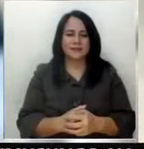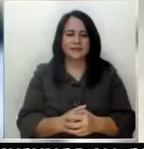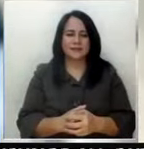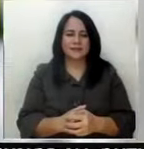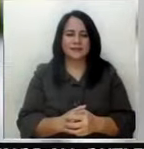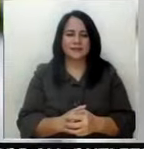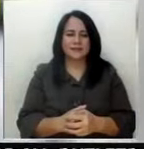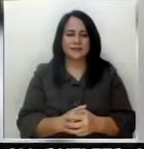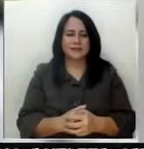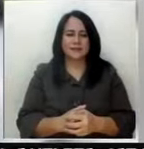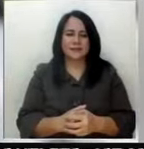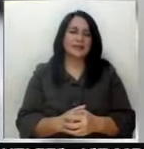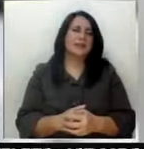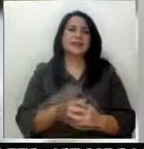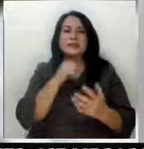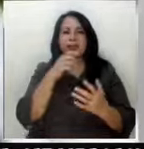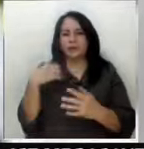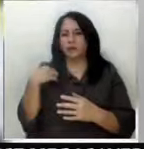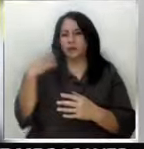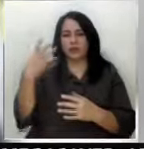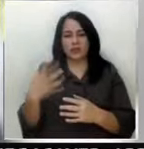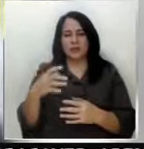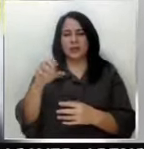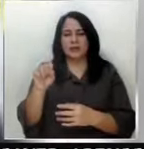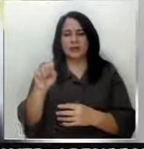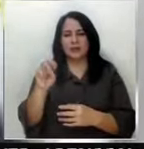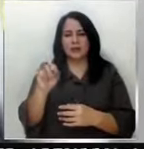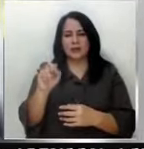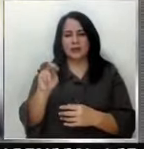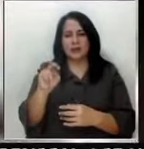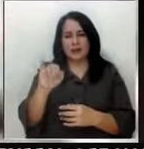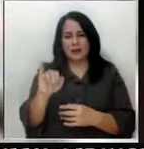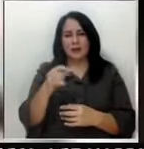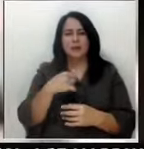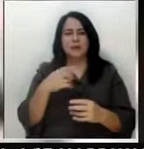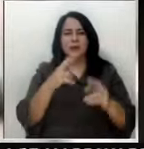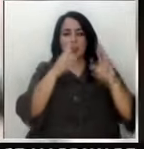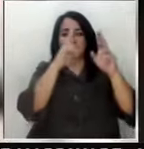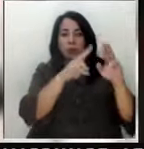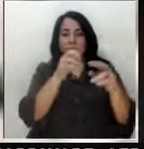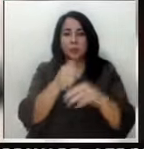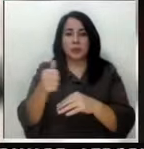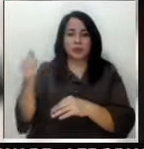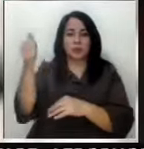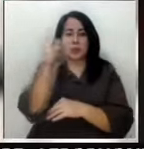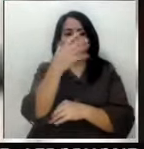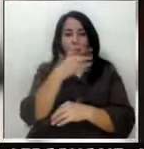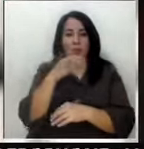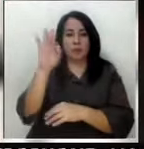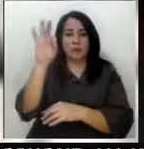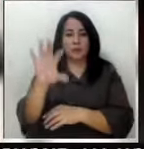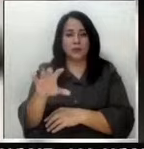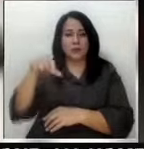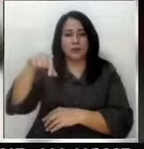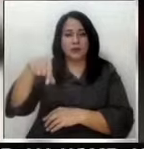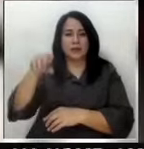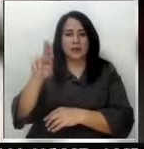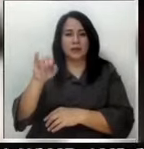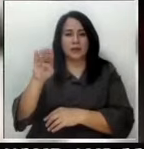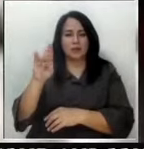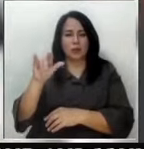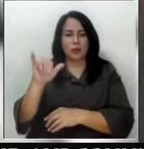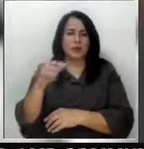Kahit hindi umano opisyal ng SMNI, bagamat itinuturing na honorary chairman si Pastor Apollo Kibuloy ayon sa legal officer ng